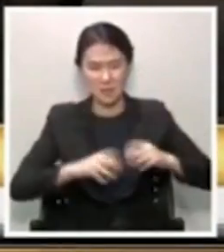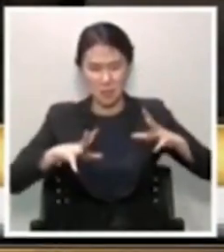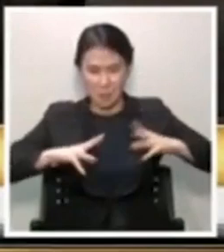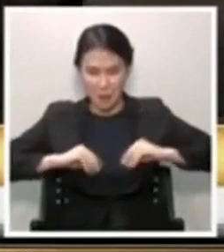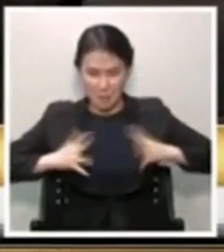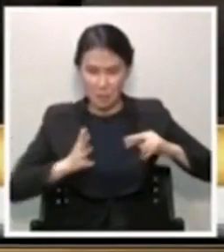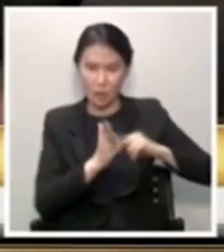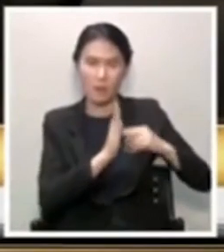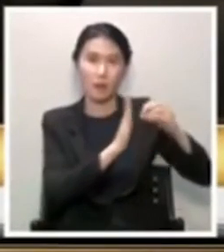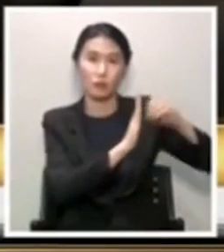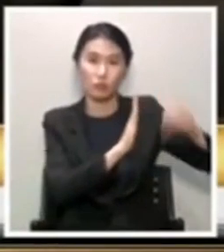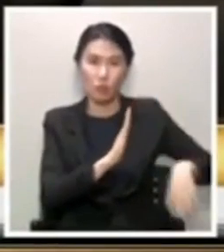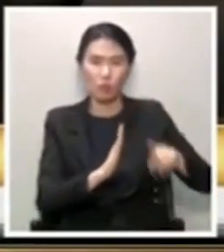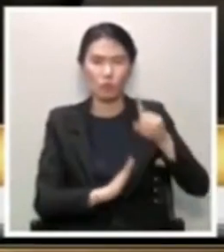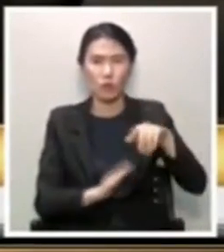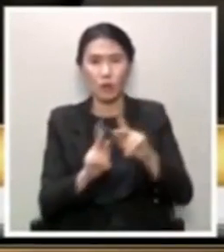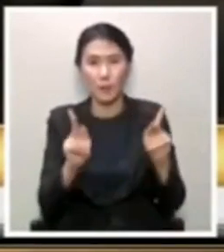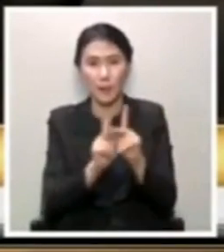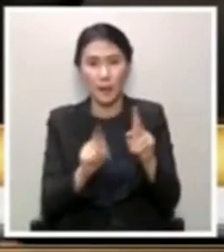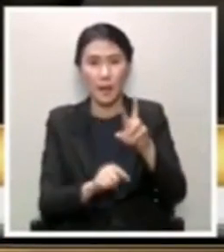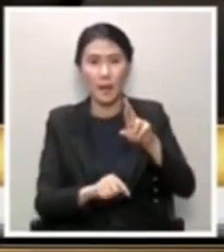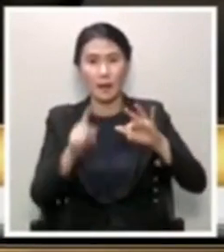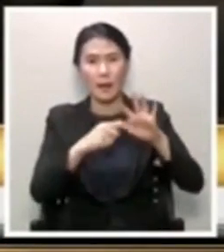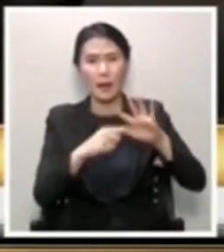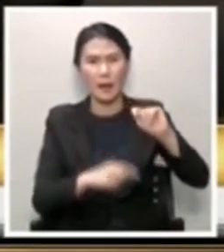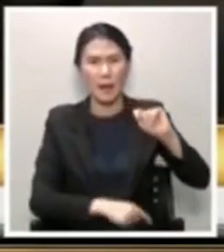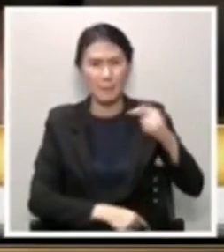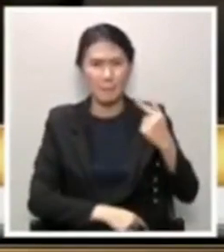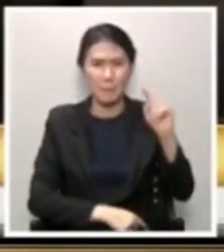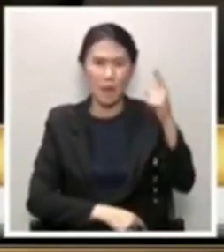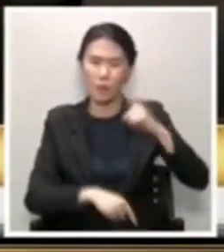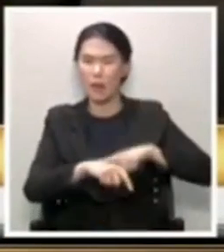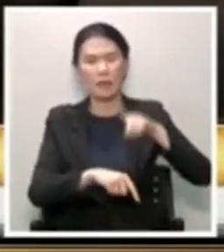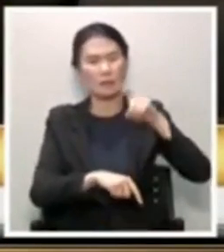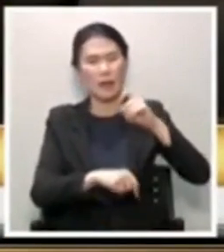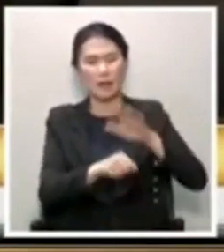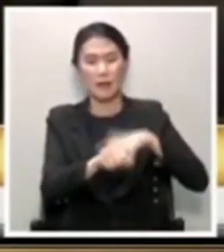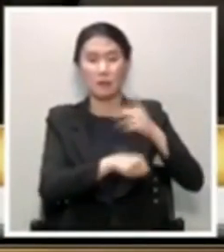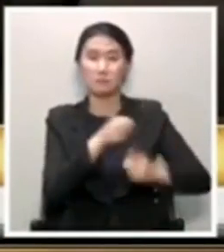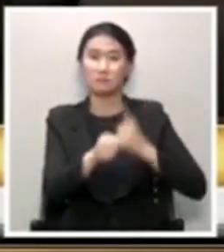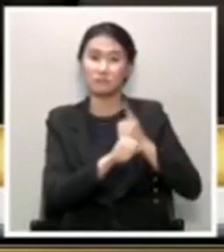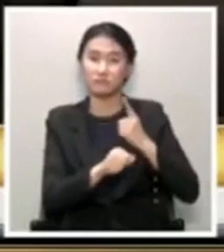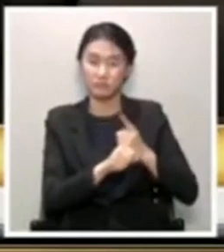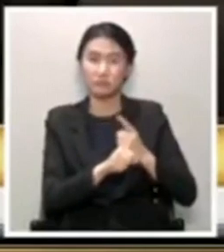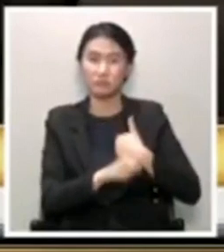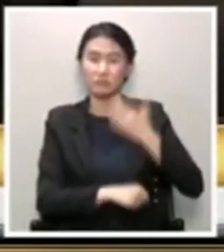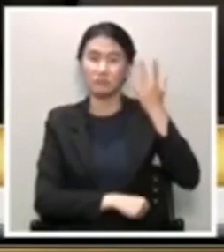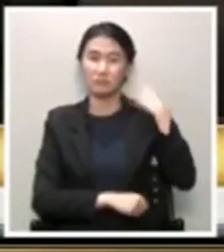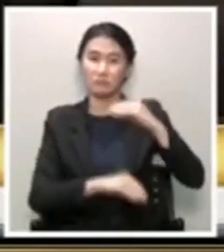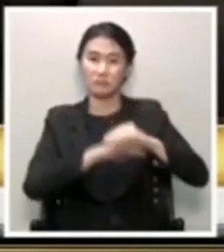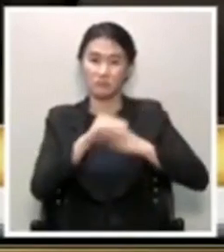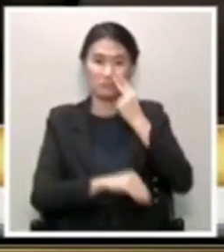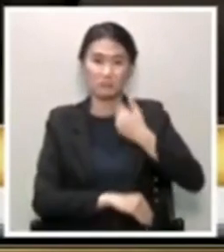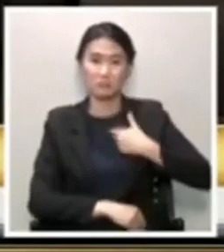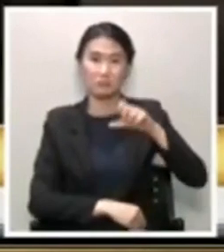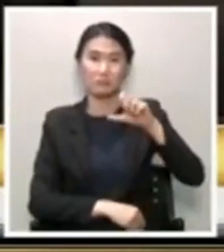ให้ตกไปต้องตั้งคณะกรรมการร่างรัฐธรรมนูญกรท.ขึ้นมาใหม่เสียเวลาไปอีกเป็นปีนะครับจากโรดแมปตอนแรกของคสช.เ